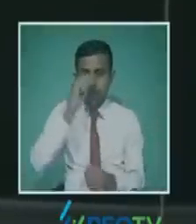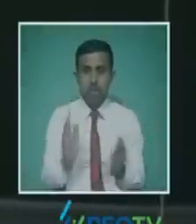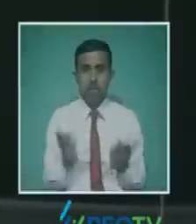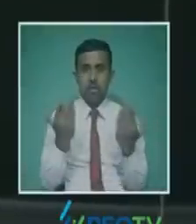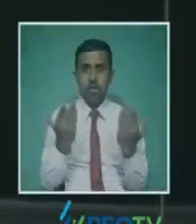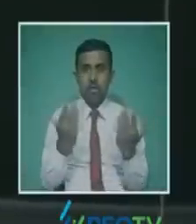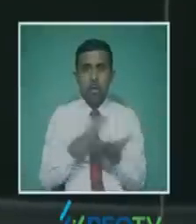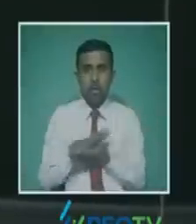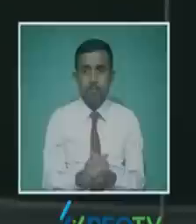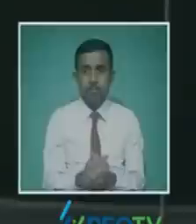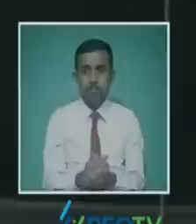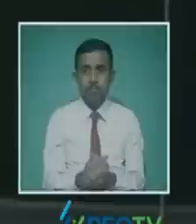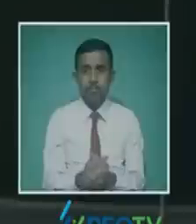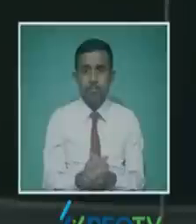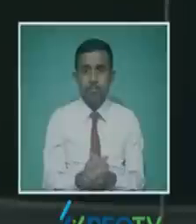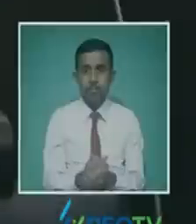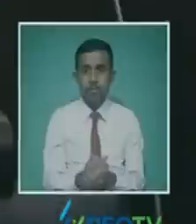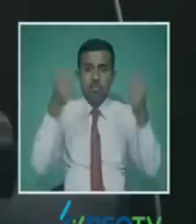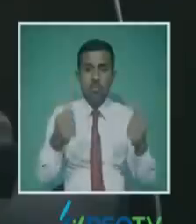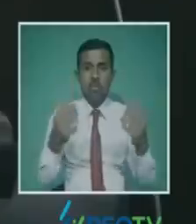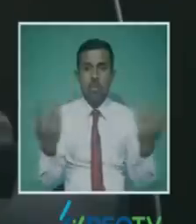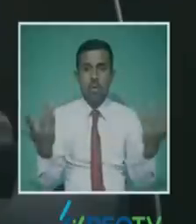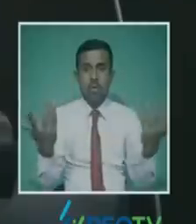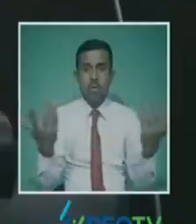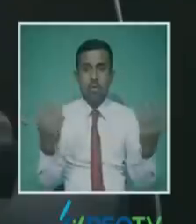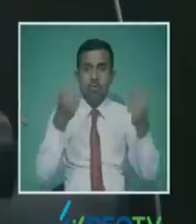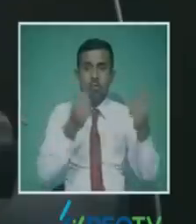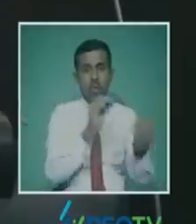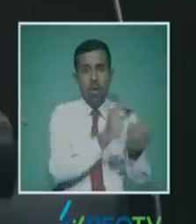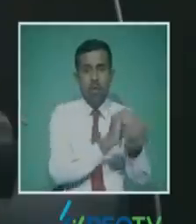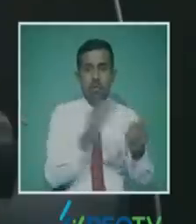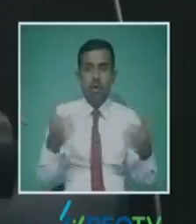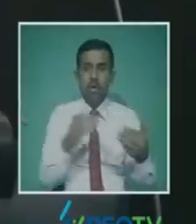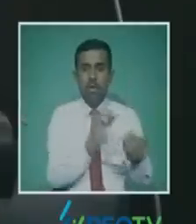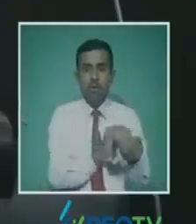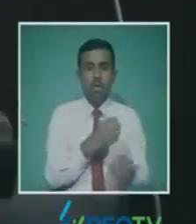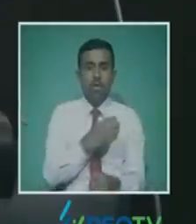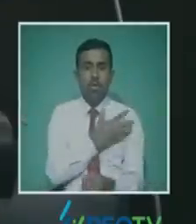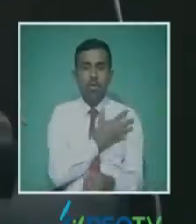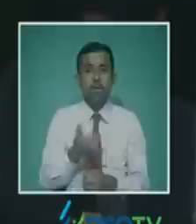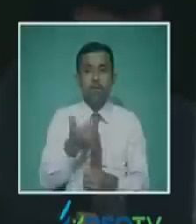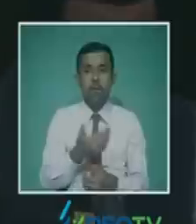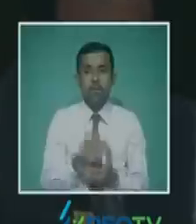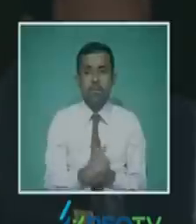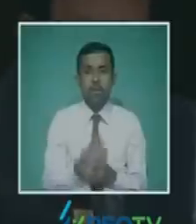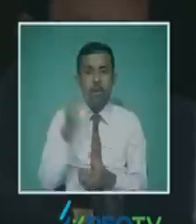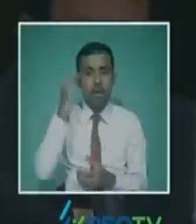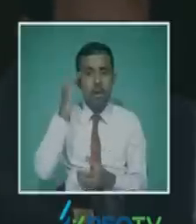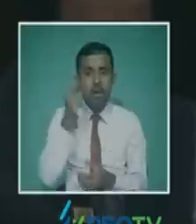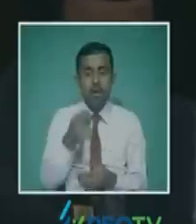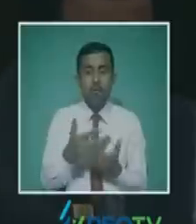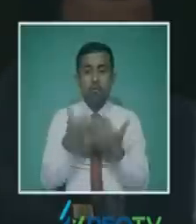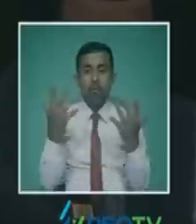කළේ. ඒක පැහැදිලිවම දන්නවා. දැන් ඒක තමයි මම කියන්නේ. දැන් බෝඩ් එක තියෙනවා, ගේට්ටුවක් තියෙනවා, ගෝඨාභය රාජපක්ෂ මහත්තයා නැහැ. කාන්තාව වෙනුවෙන්